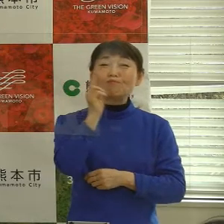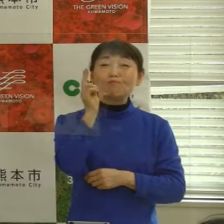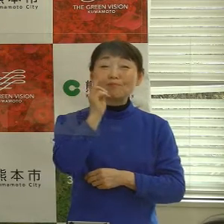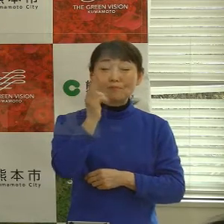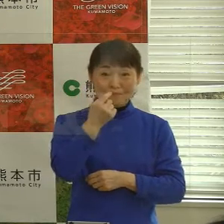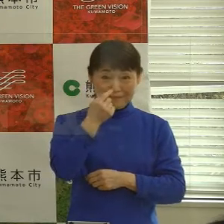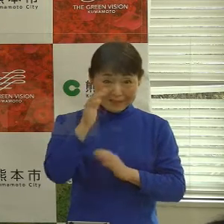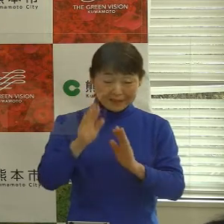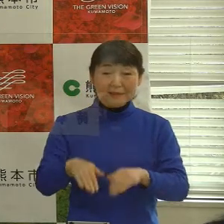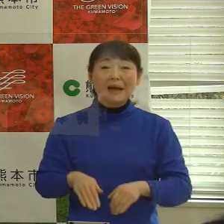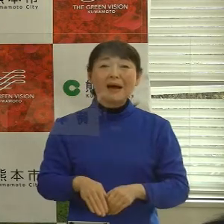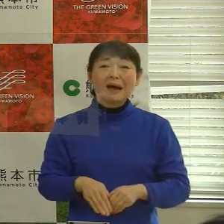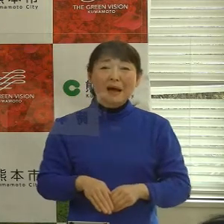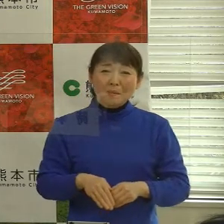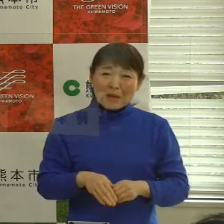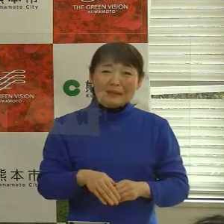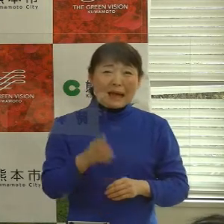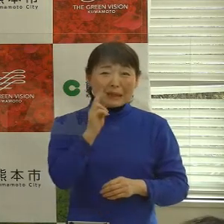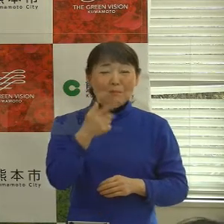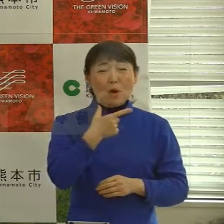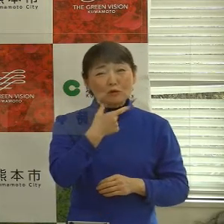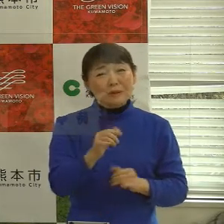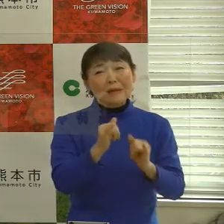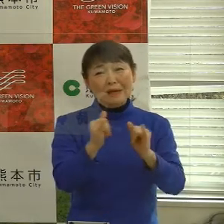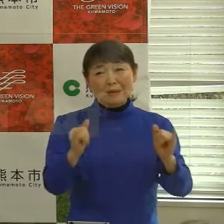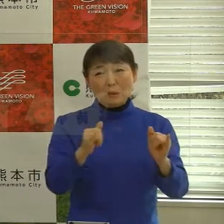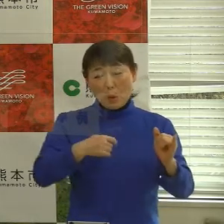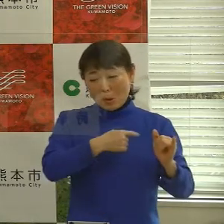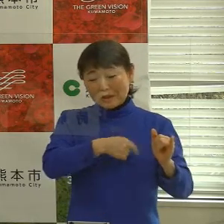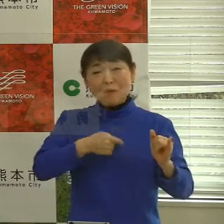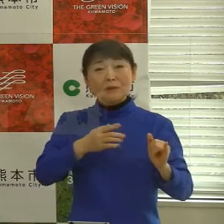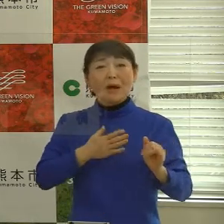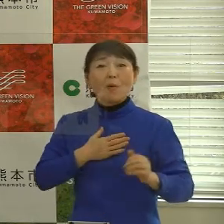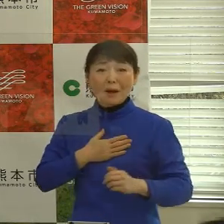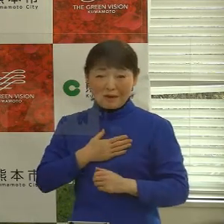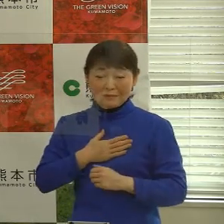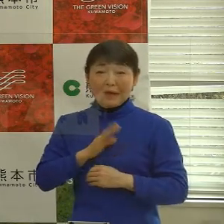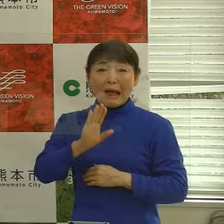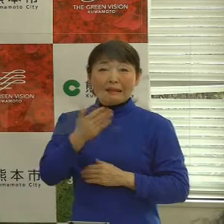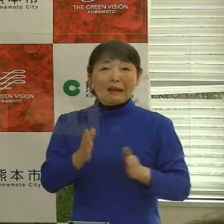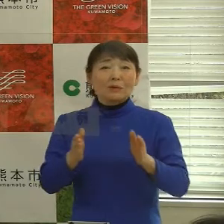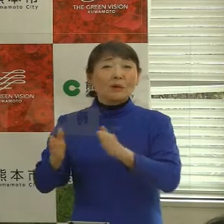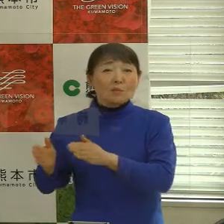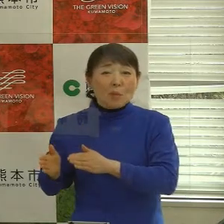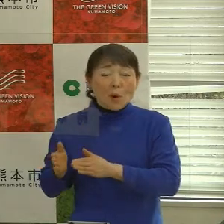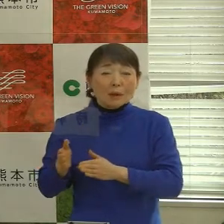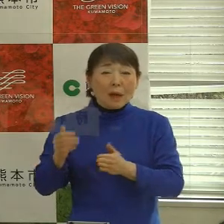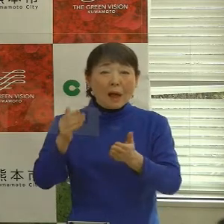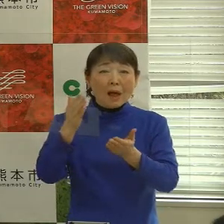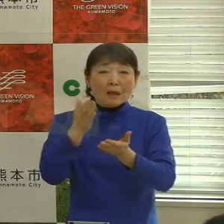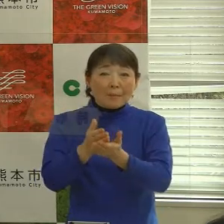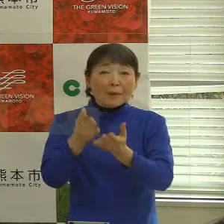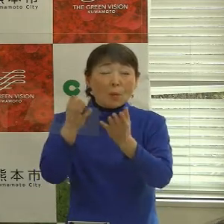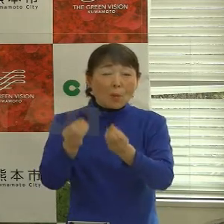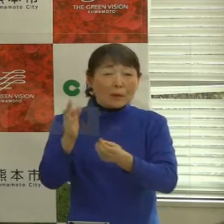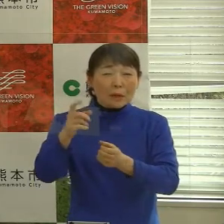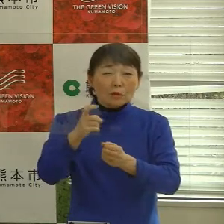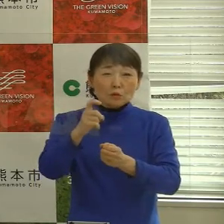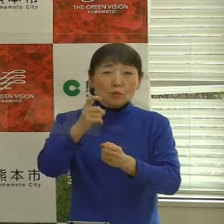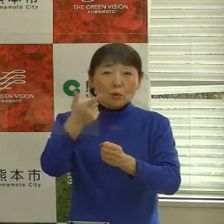、愛煙家の皆さんの気持ちは非常に分かるんですけれども、一方で私は辞めてからこの16年間の中で、